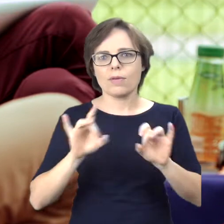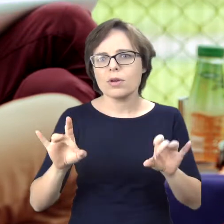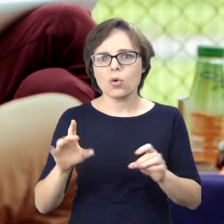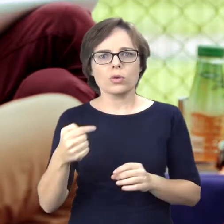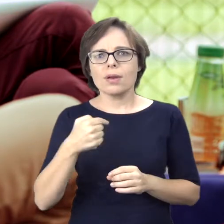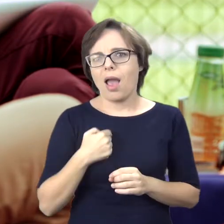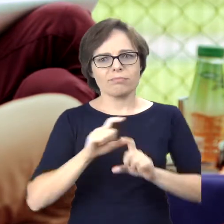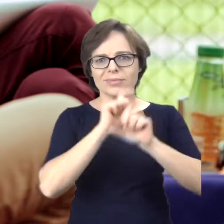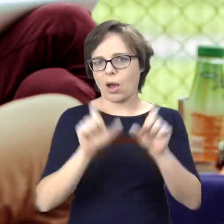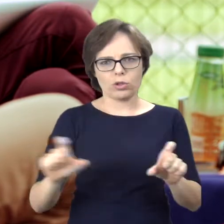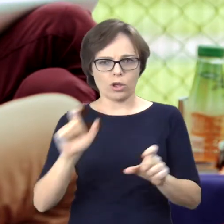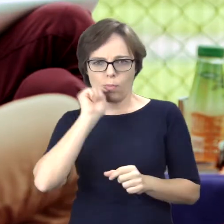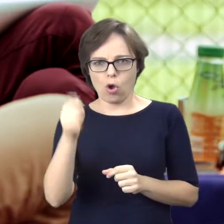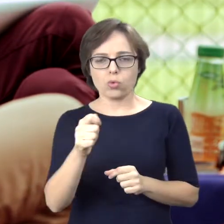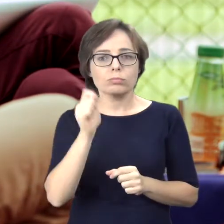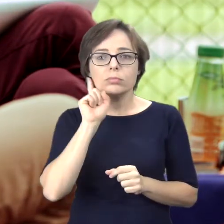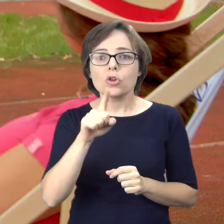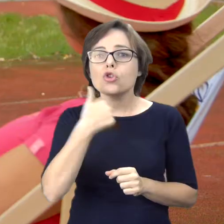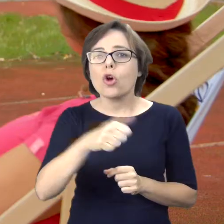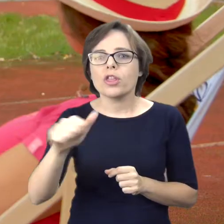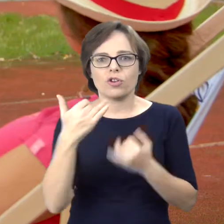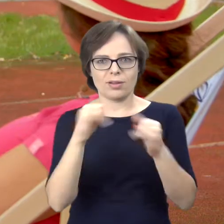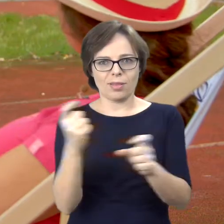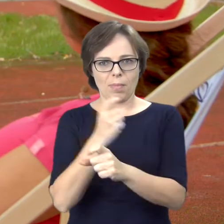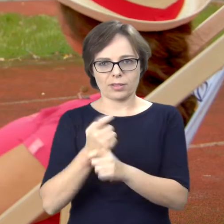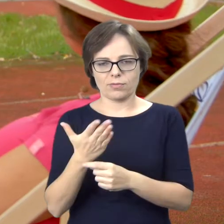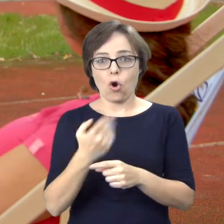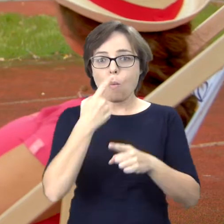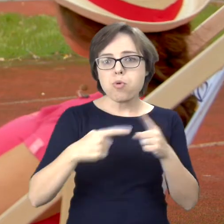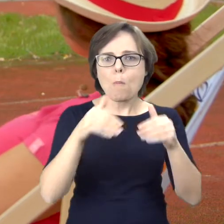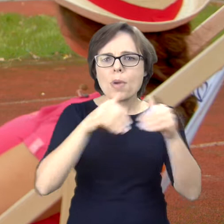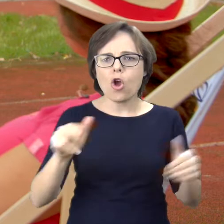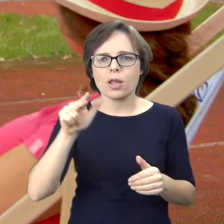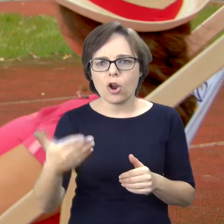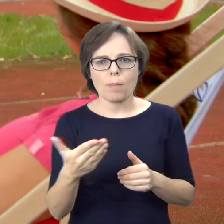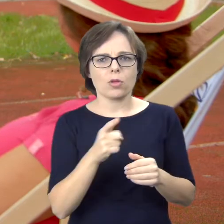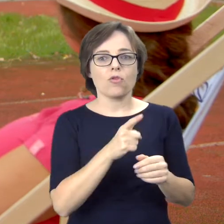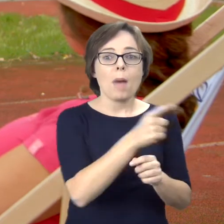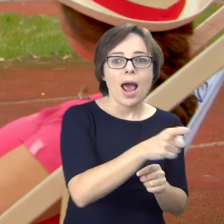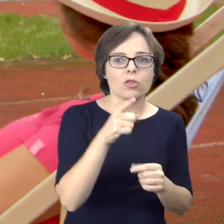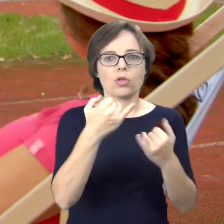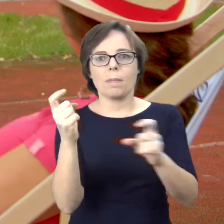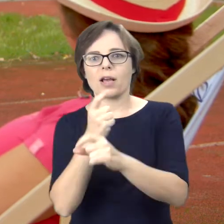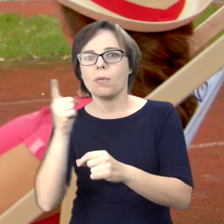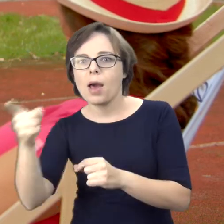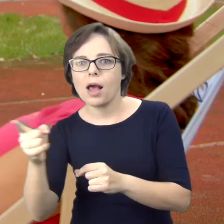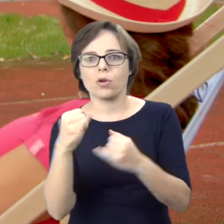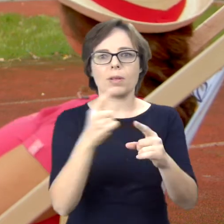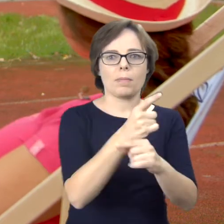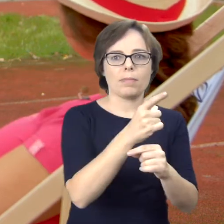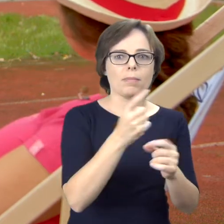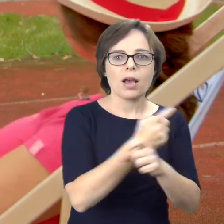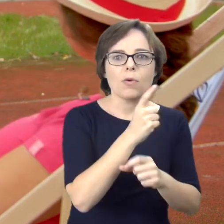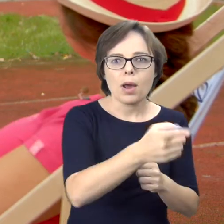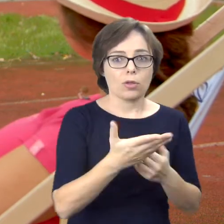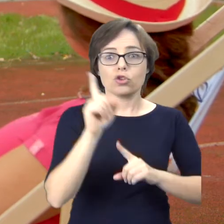byłem w permanentnej podróży, co tydzień biegałem w innym kraju. Więc wiesz, 500 000 km, skoordynowanie co tydzień maratonu w innym kraju, albo czasami nawet częściej, bo ja biegałem na przykład weekendy,